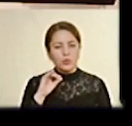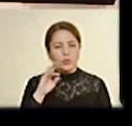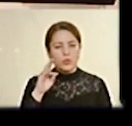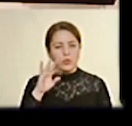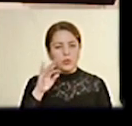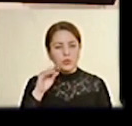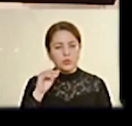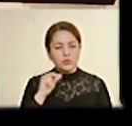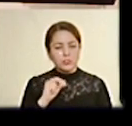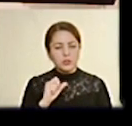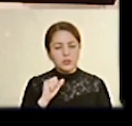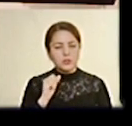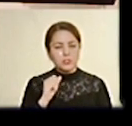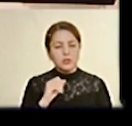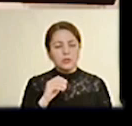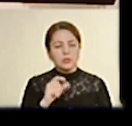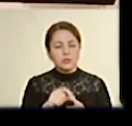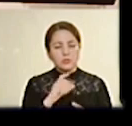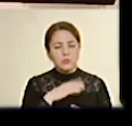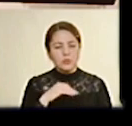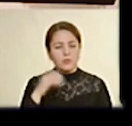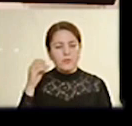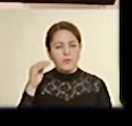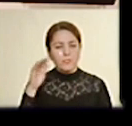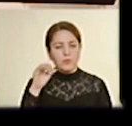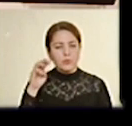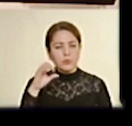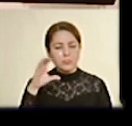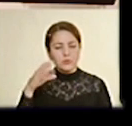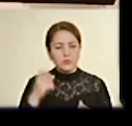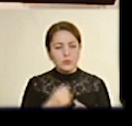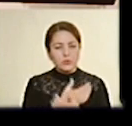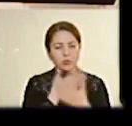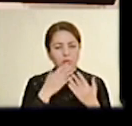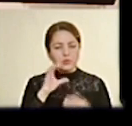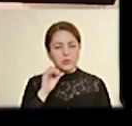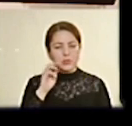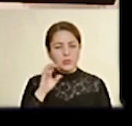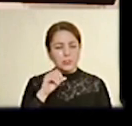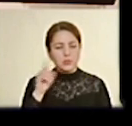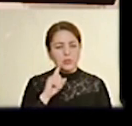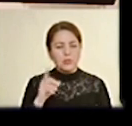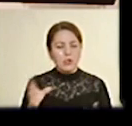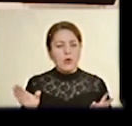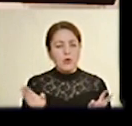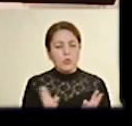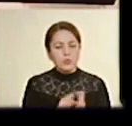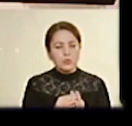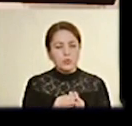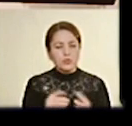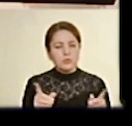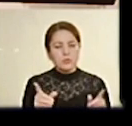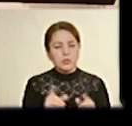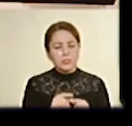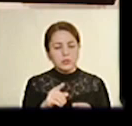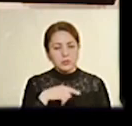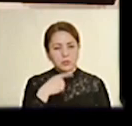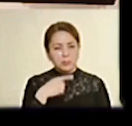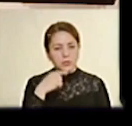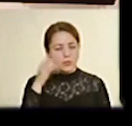fotos yorug'lik va sintez qo'shish, birleştirish degan